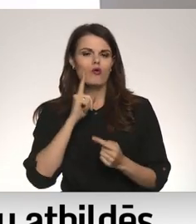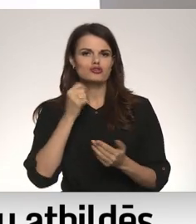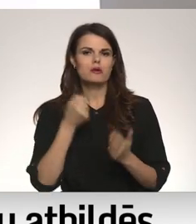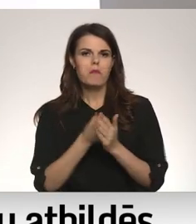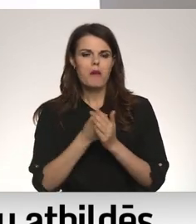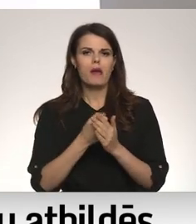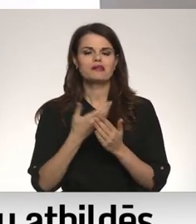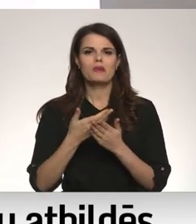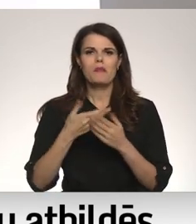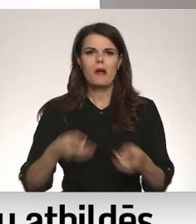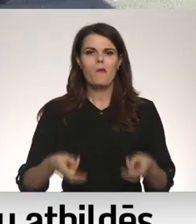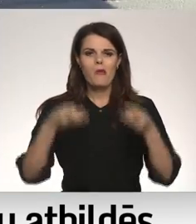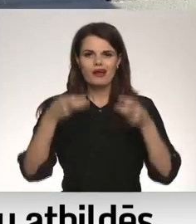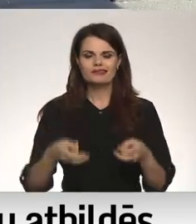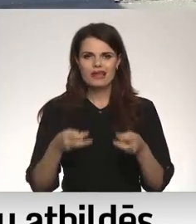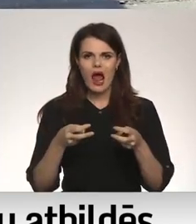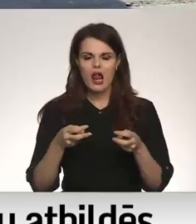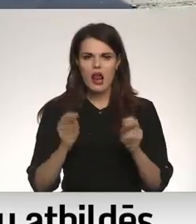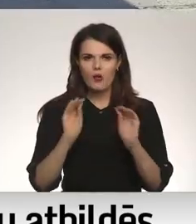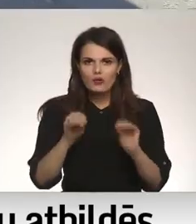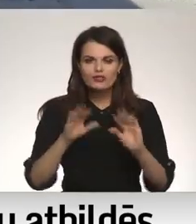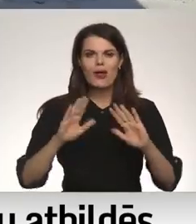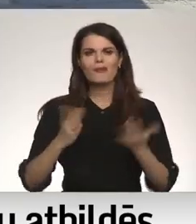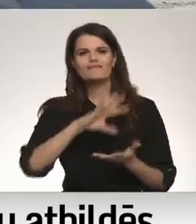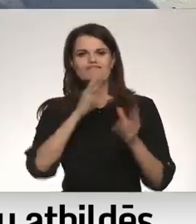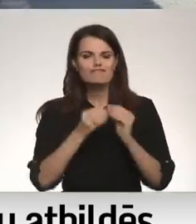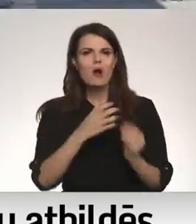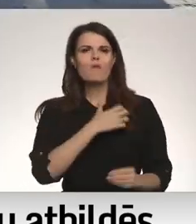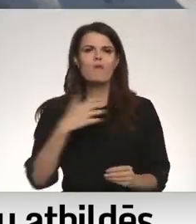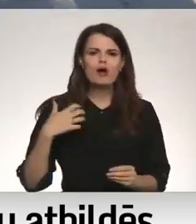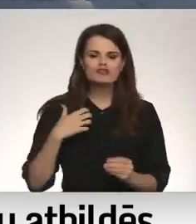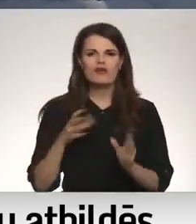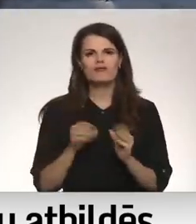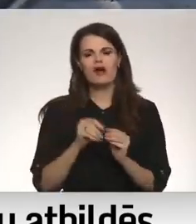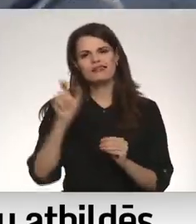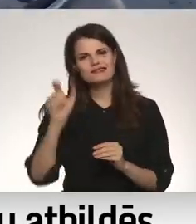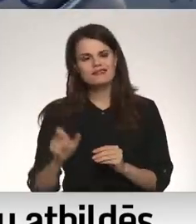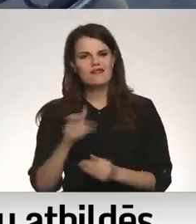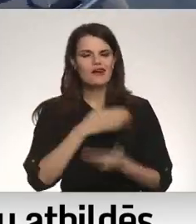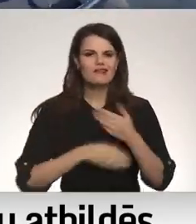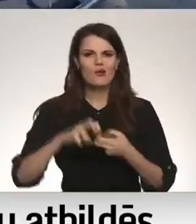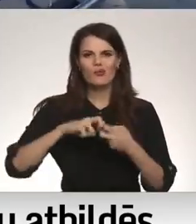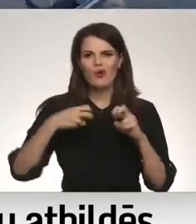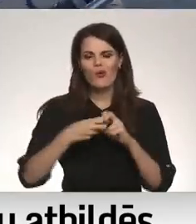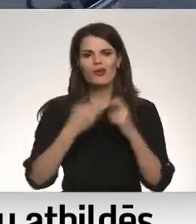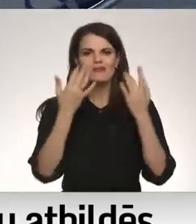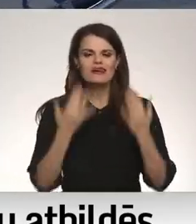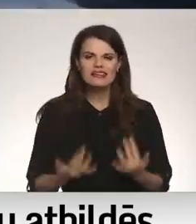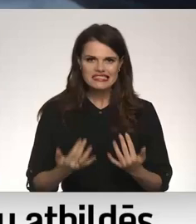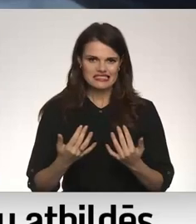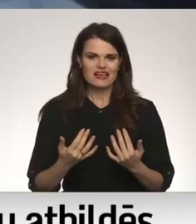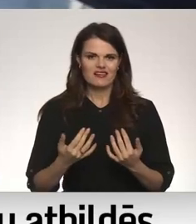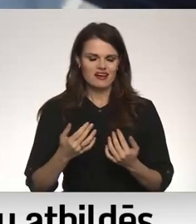invalīdu pacēlāju uzstādīšana. Tomēr kopumā uz to, ka pašvaldībām ar cilvēku ar invaliditātu problēmu